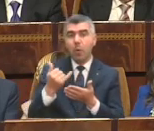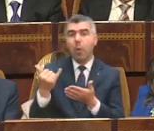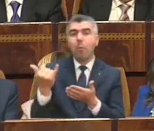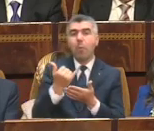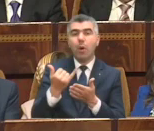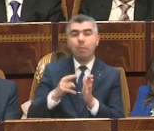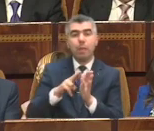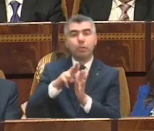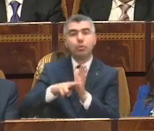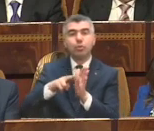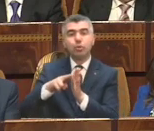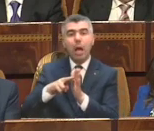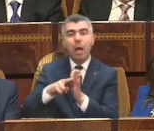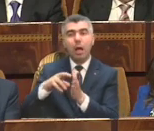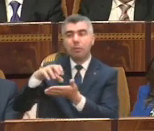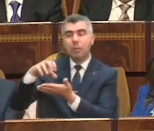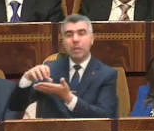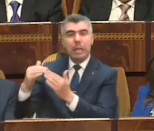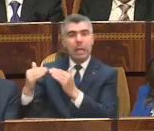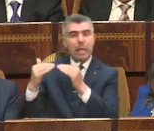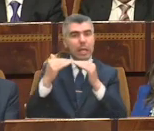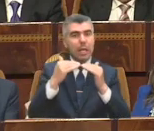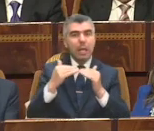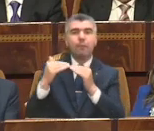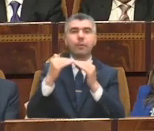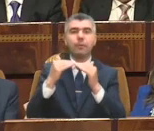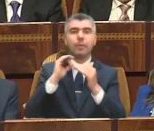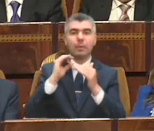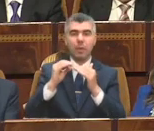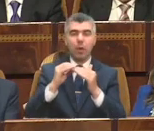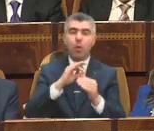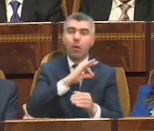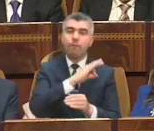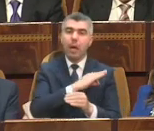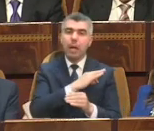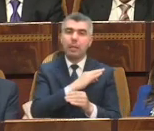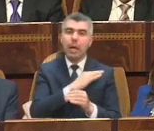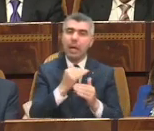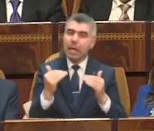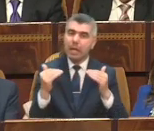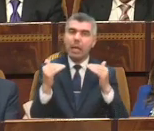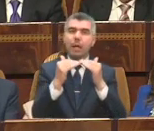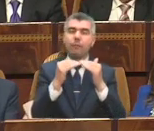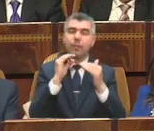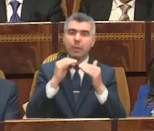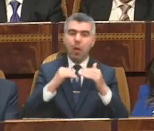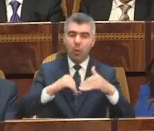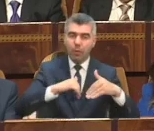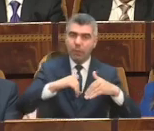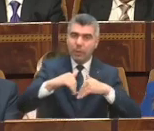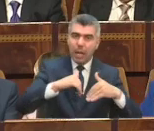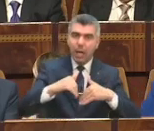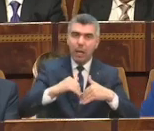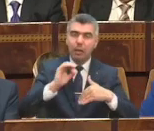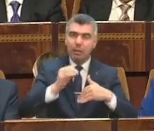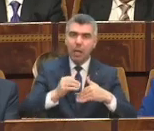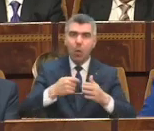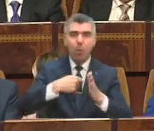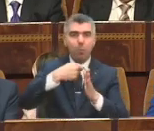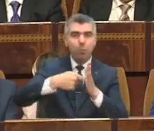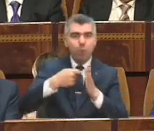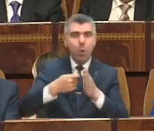الجهات منسجم ومتكامل تستفيد على قدم المساواة من البنية التحتية والمشاريع